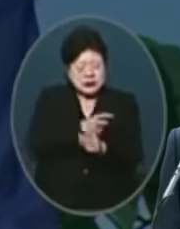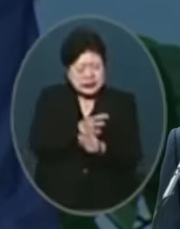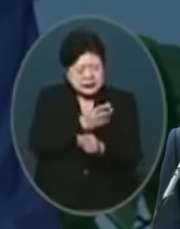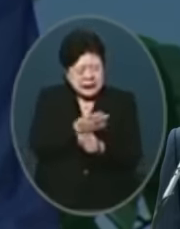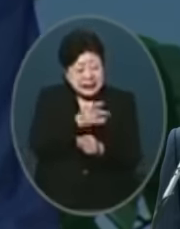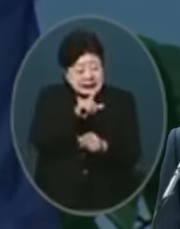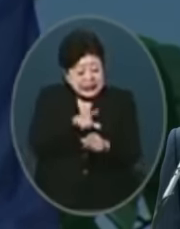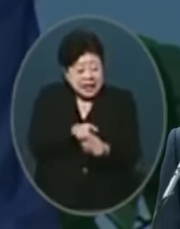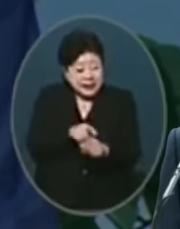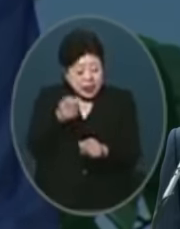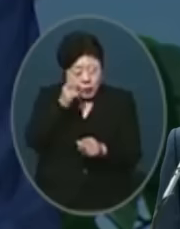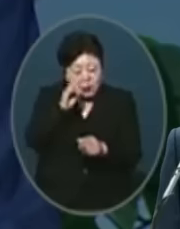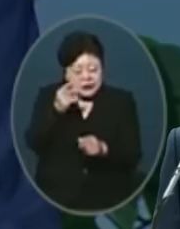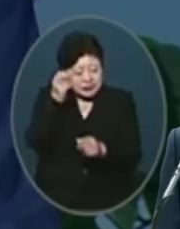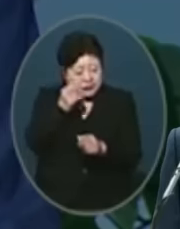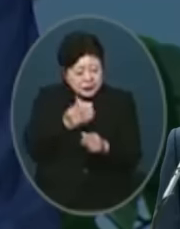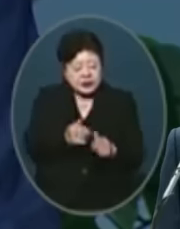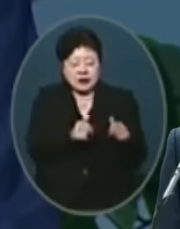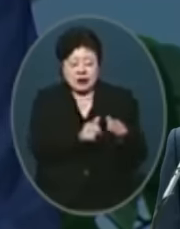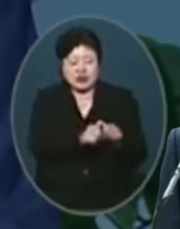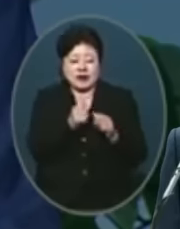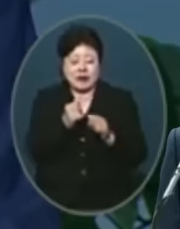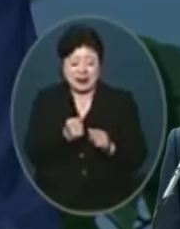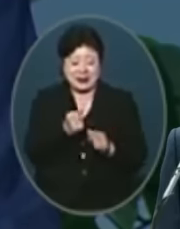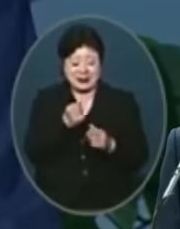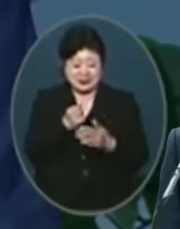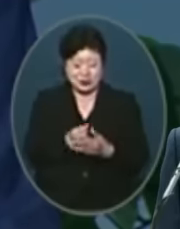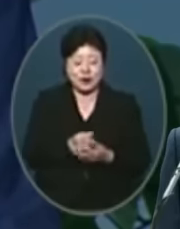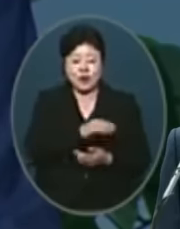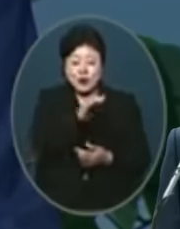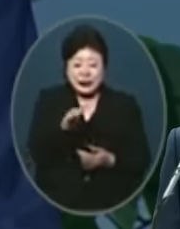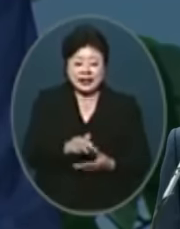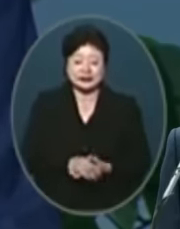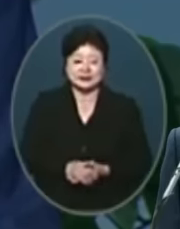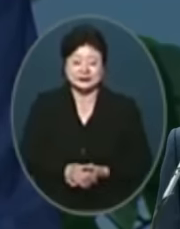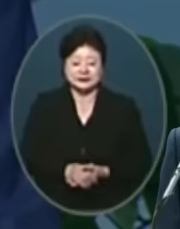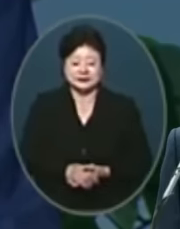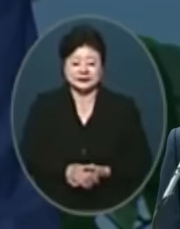24시간 보혜사 성령이 우리 곁에 계심으로 우리가